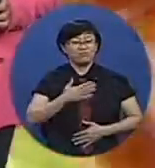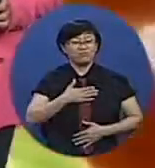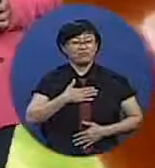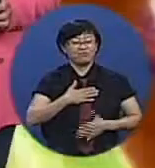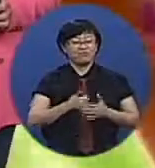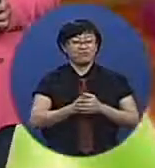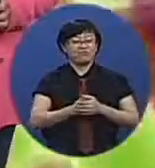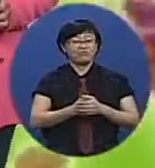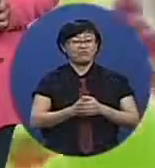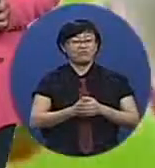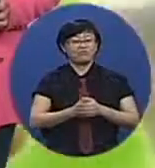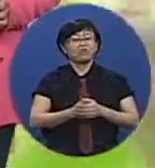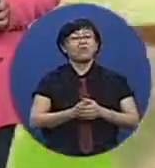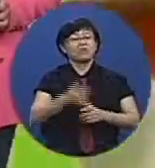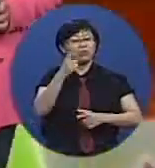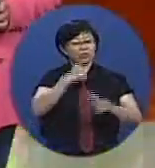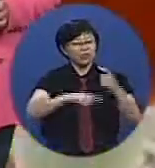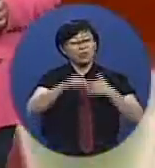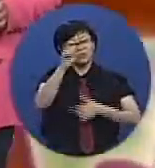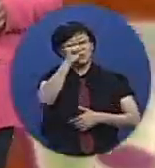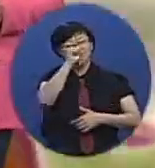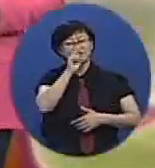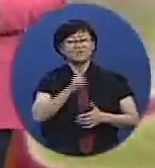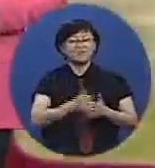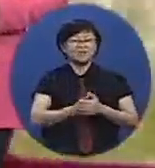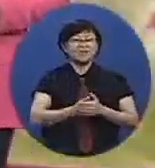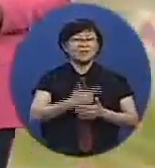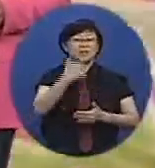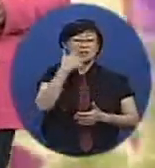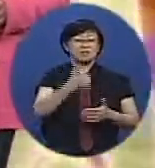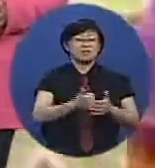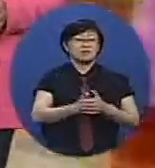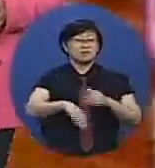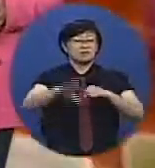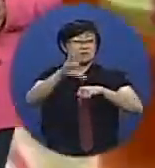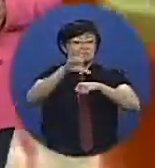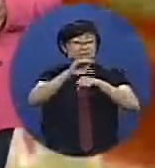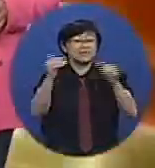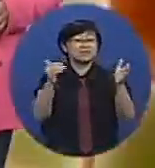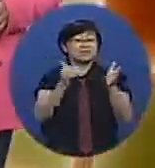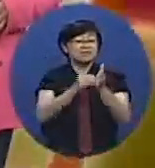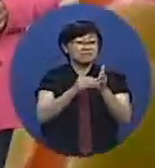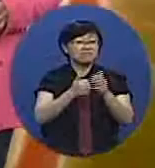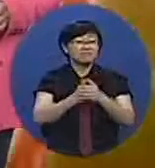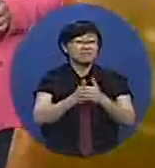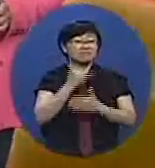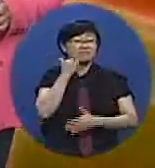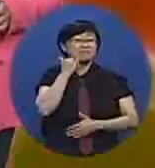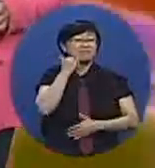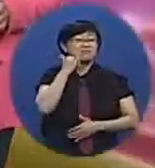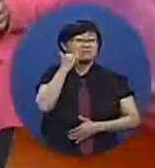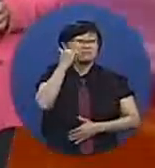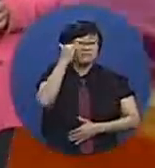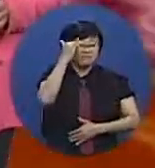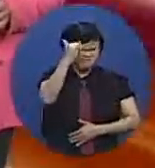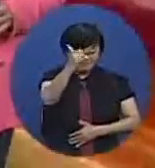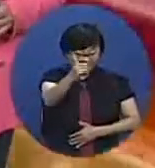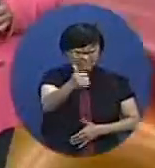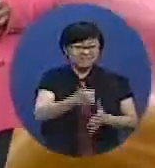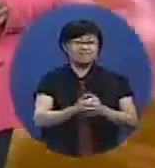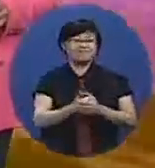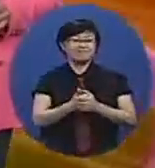그래서 이걸 더 봅니다. 이야, 제가 아버님 방송 끝나고요. 예. 전화 정중히